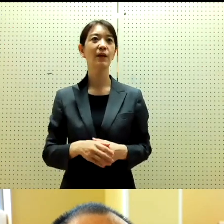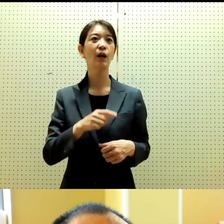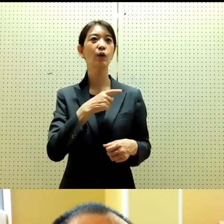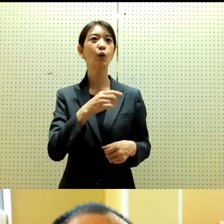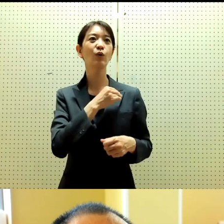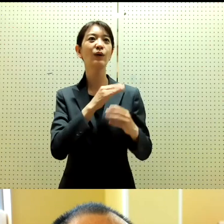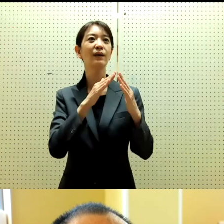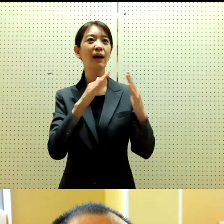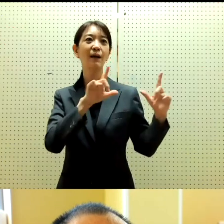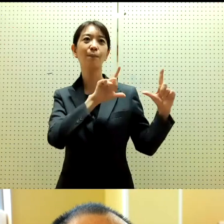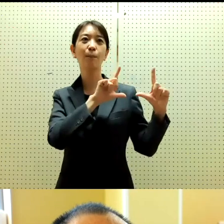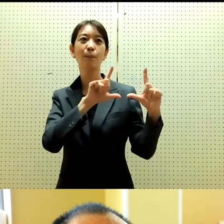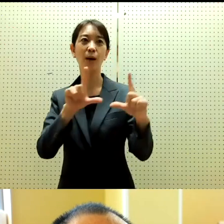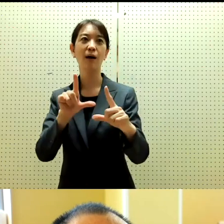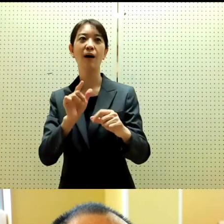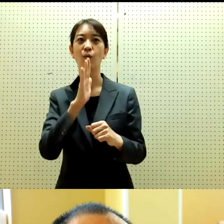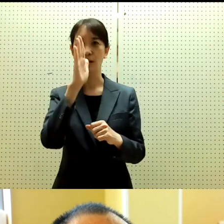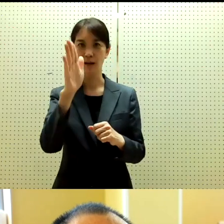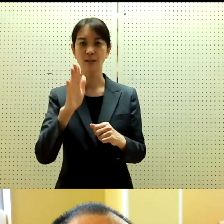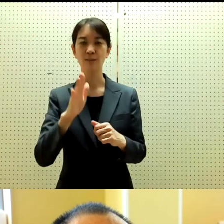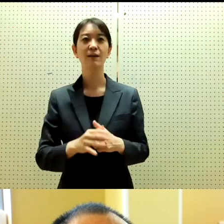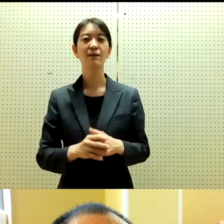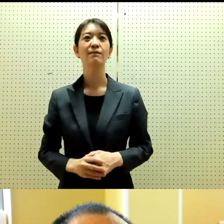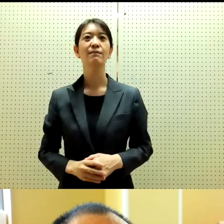渡部教育長にお願いします。